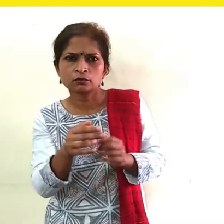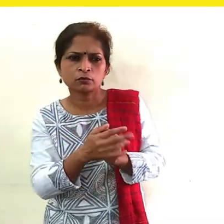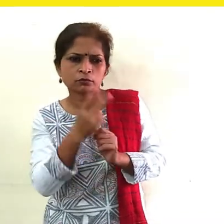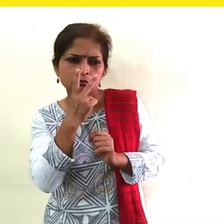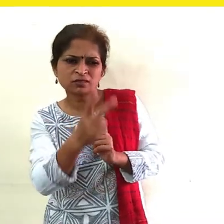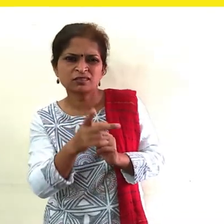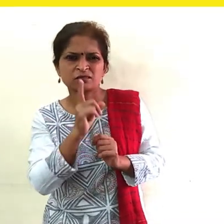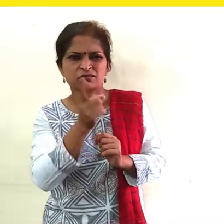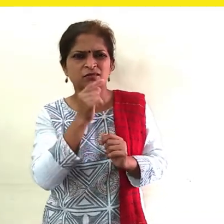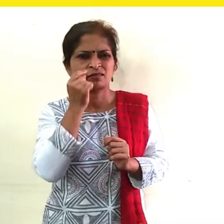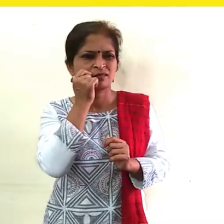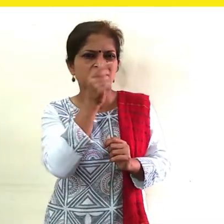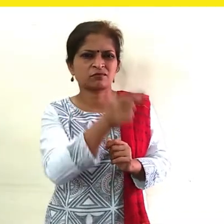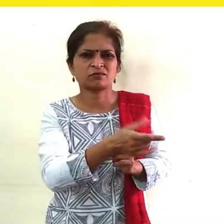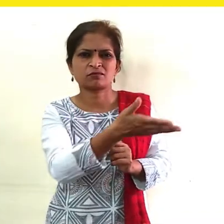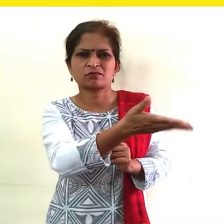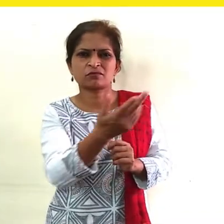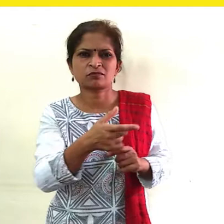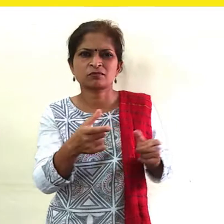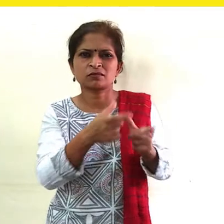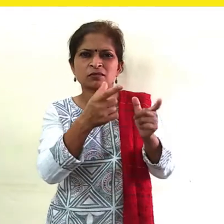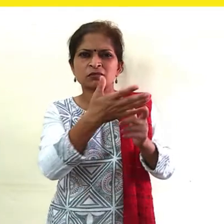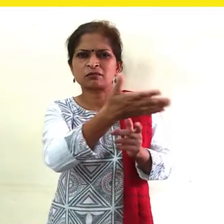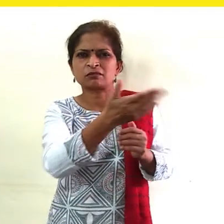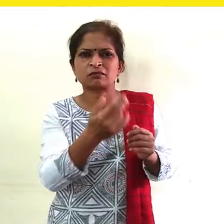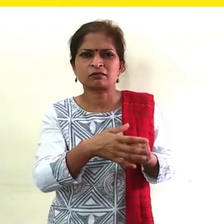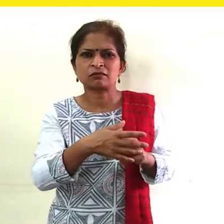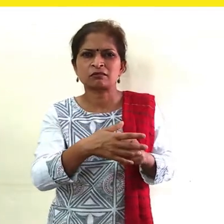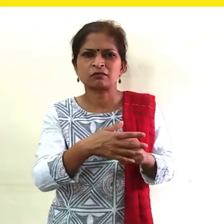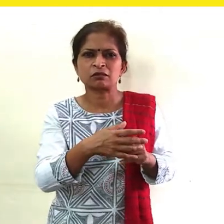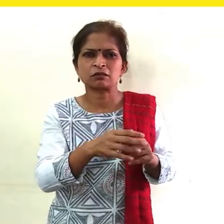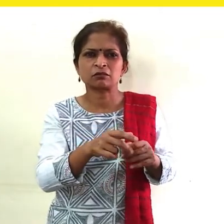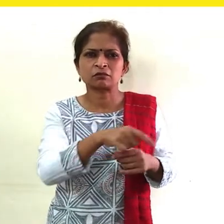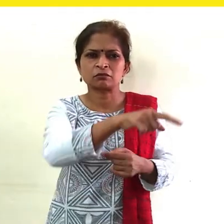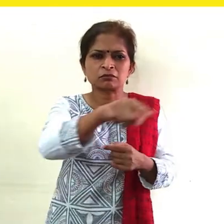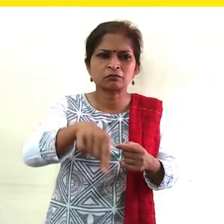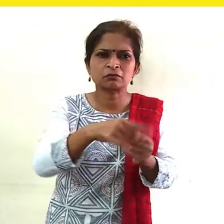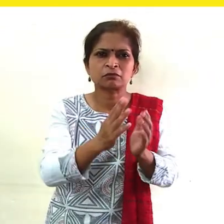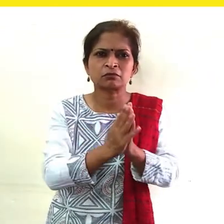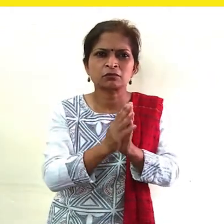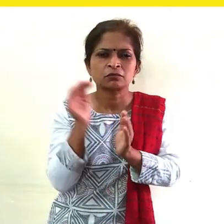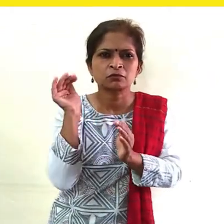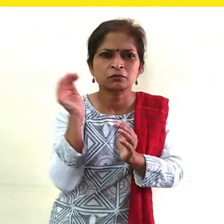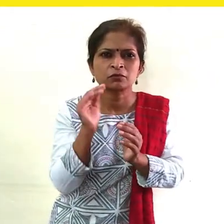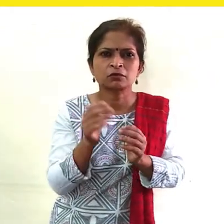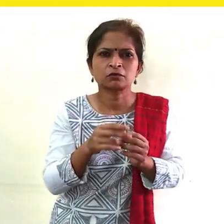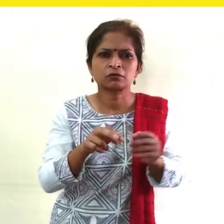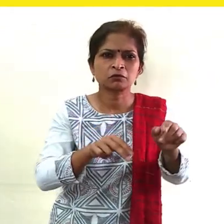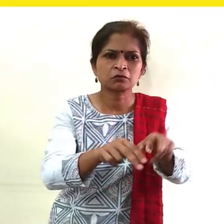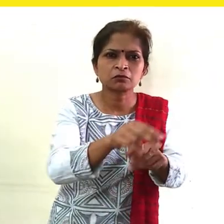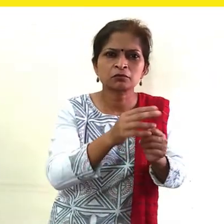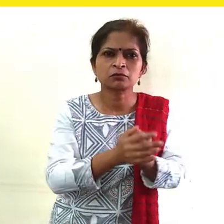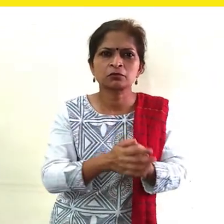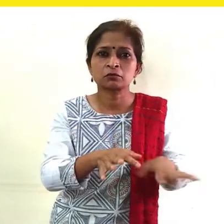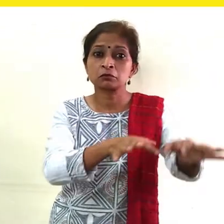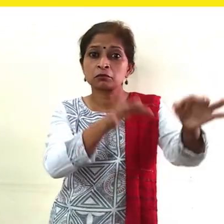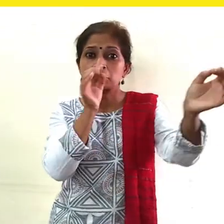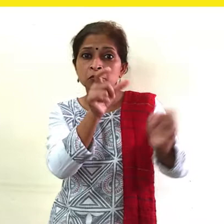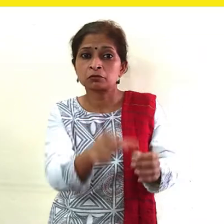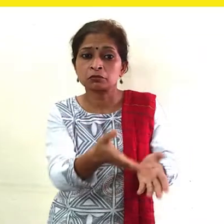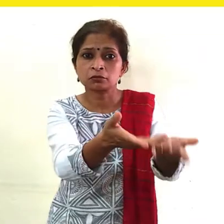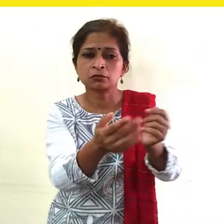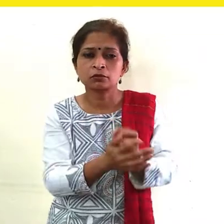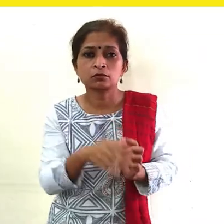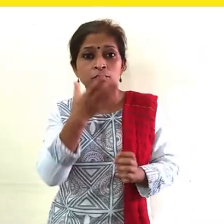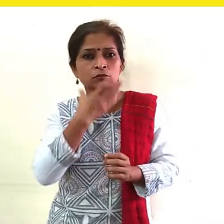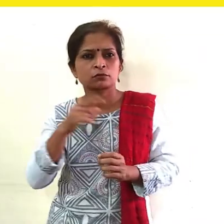देखता कि एक जंगली सा लड़का आकर लिंग के आसपास घूमता, शिकारी था तो हाथ में शस्त्र भी लिए हुए, तो